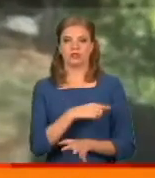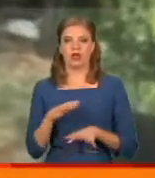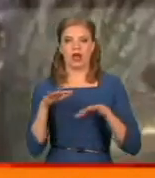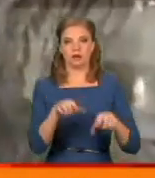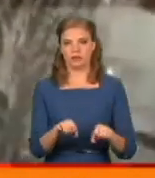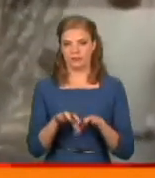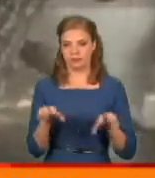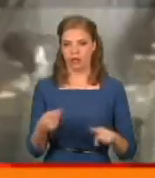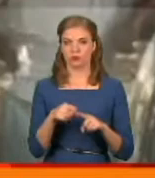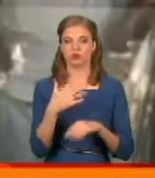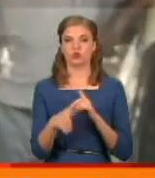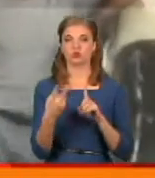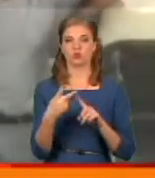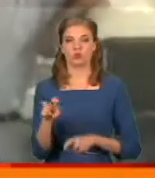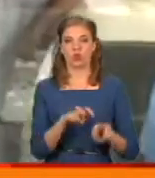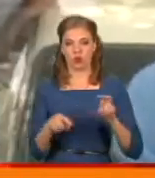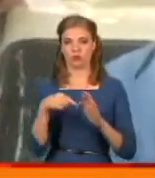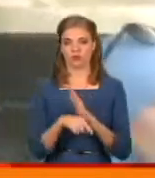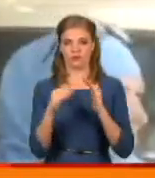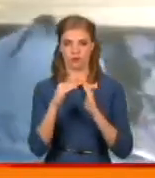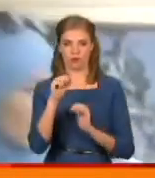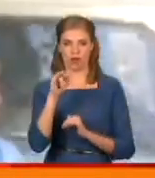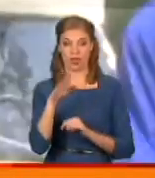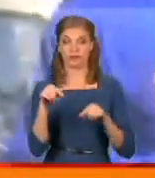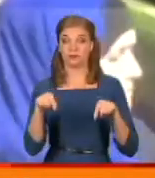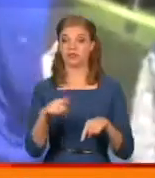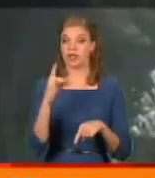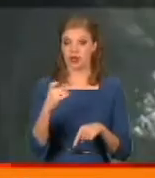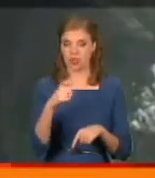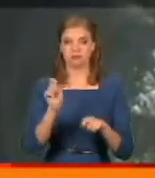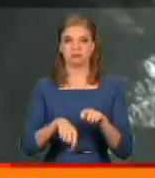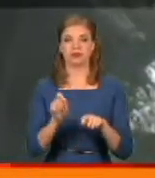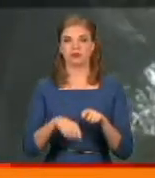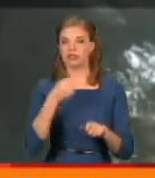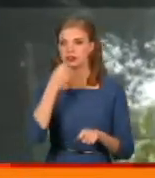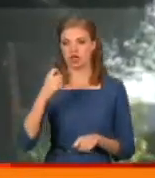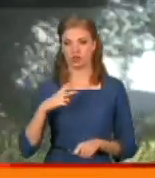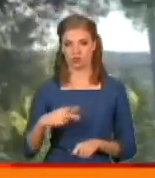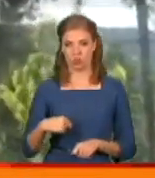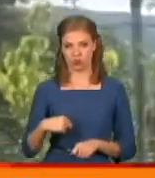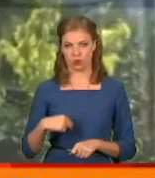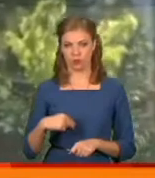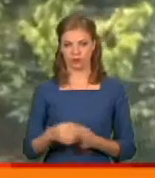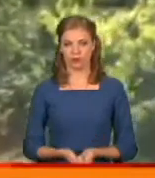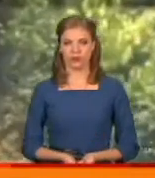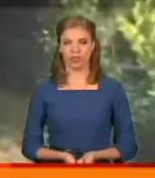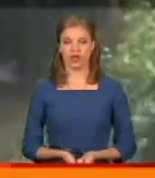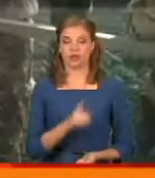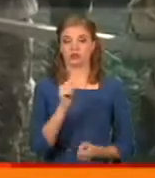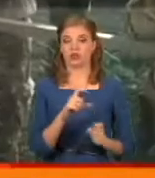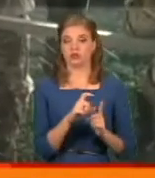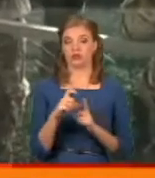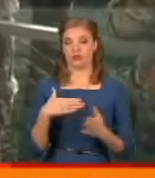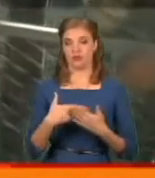захопити владу. Це вже другий обшук в домівці Алієва. Цього разу перевіряли старшу доньку Мусліма Гульсум. За